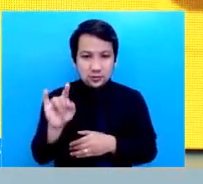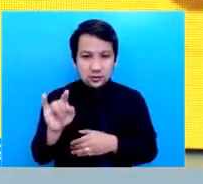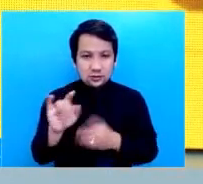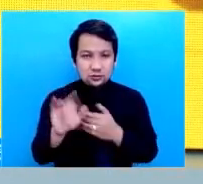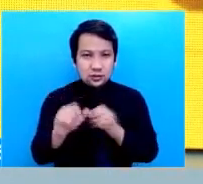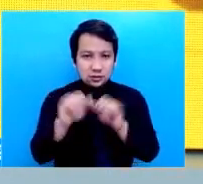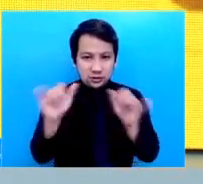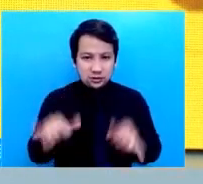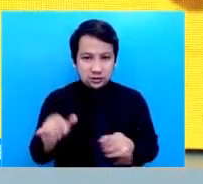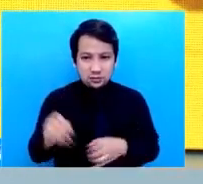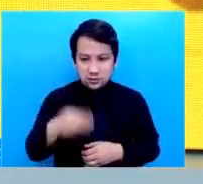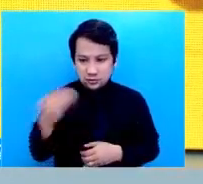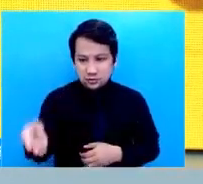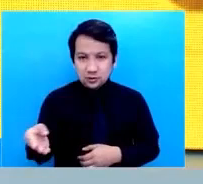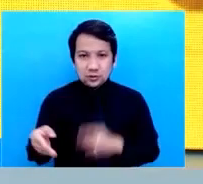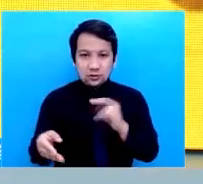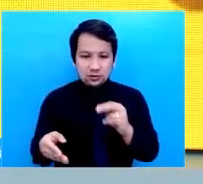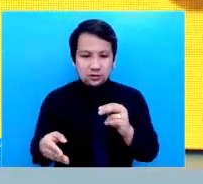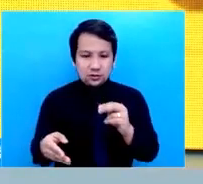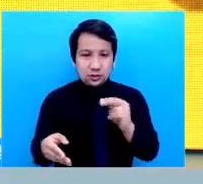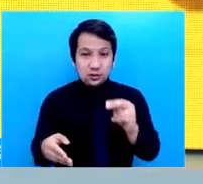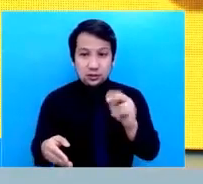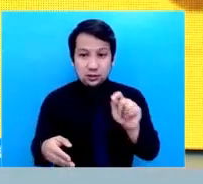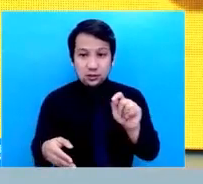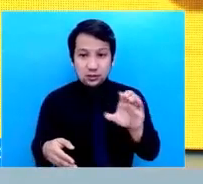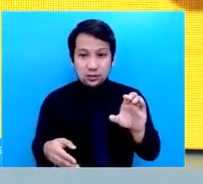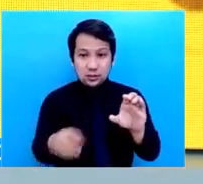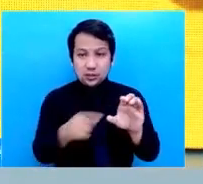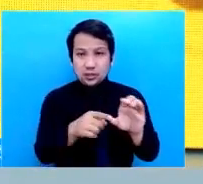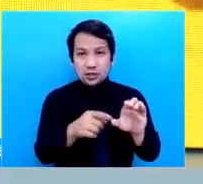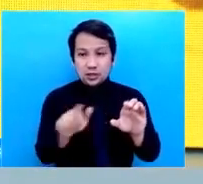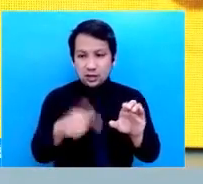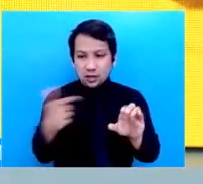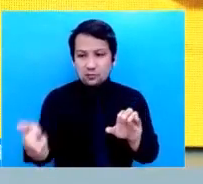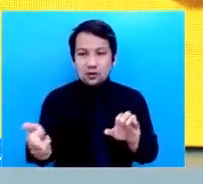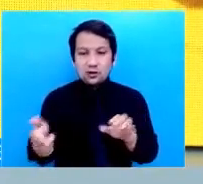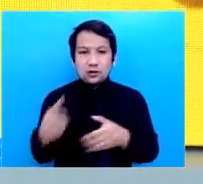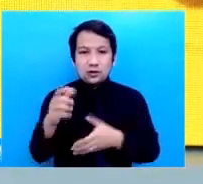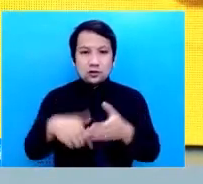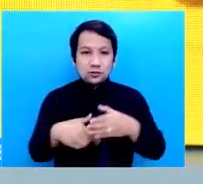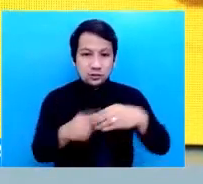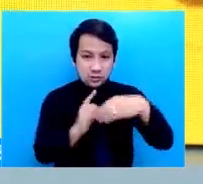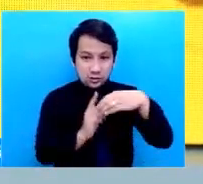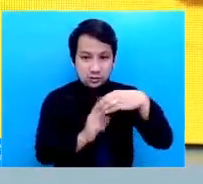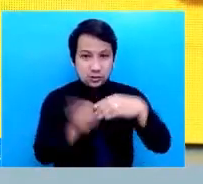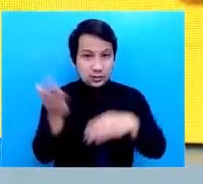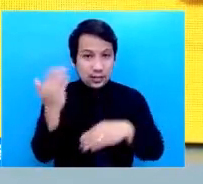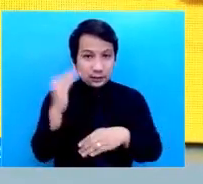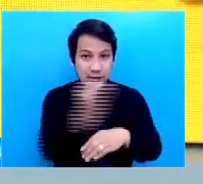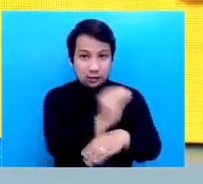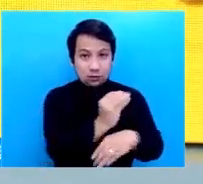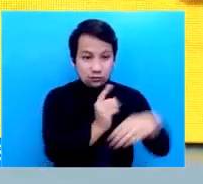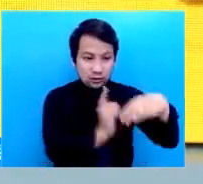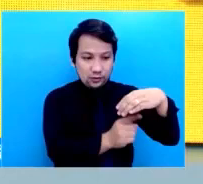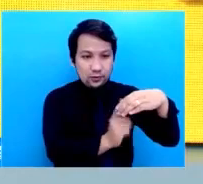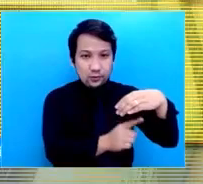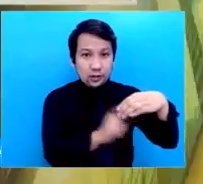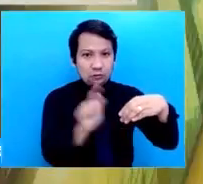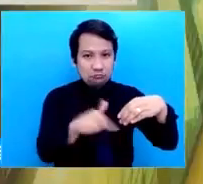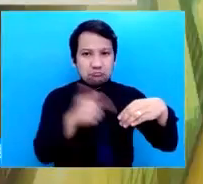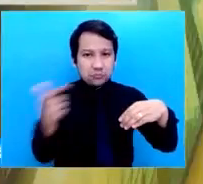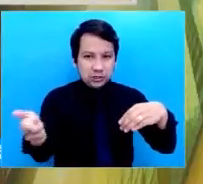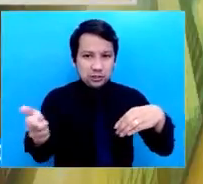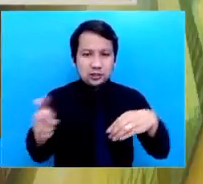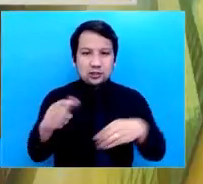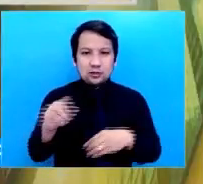ibinigay ng National Telecommunications Commission o NTC ang mga frequency na dating sa ABS-CBN. Live mula